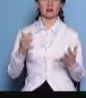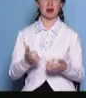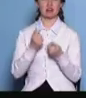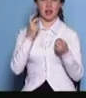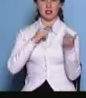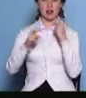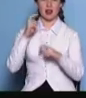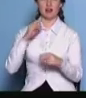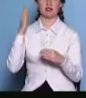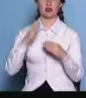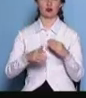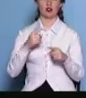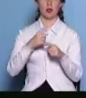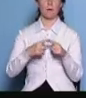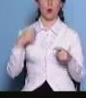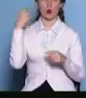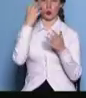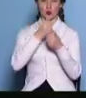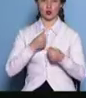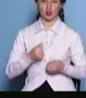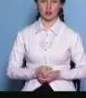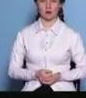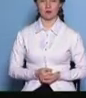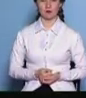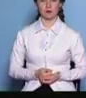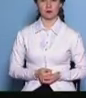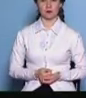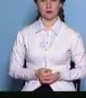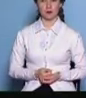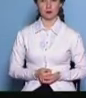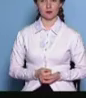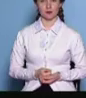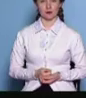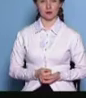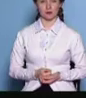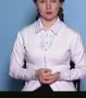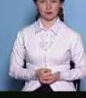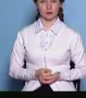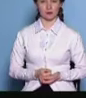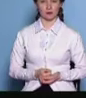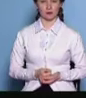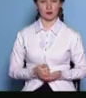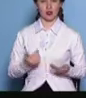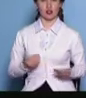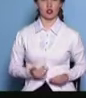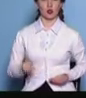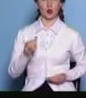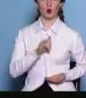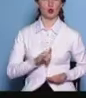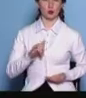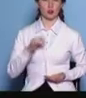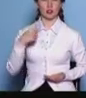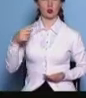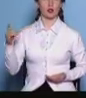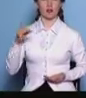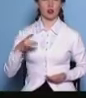операция завершится к полуночи. Марина Балин, Ребус Игин, телеканал «Моя Удмуртия». Жители Удмуртии и многих других регионов